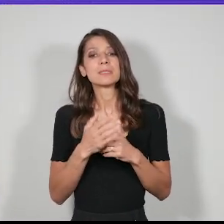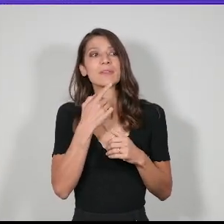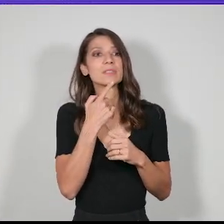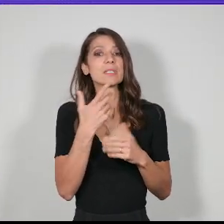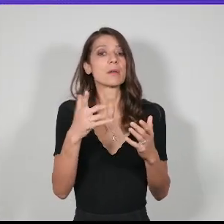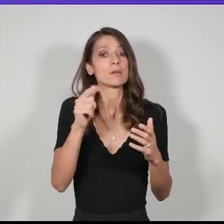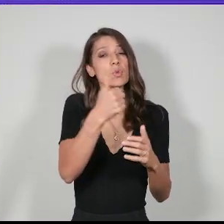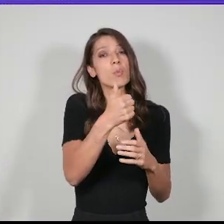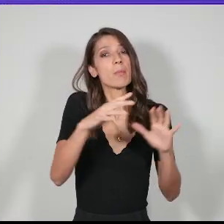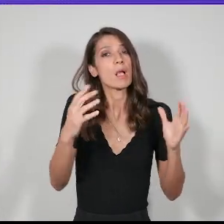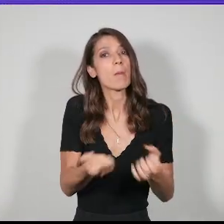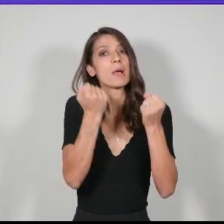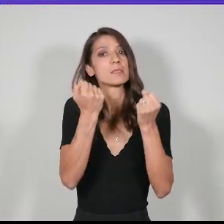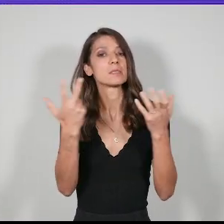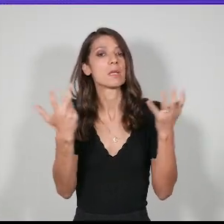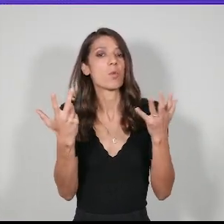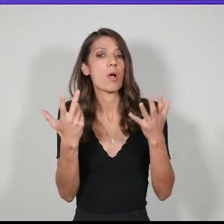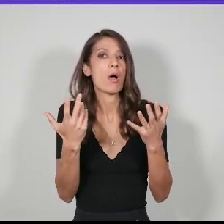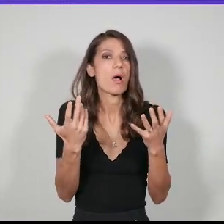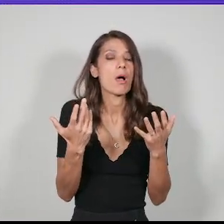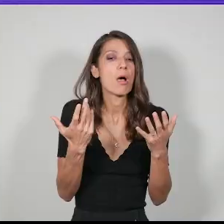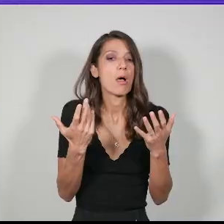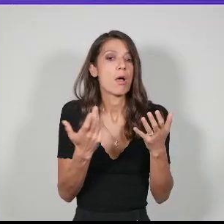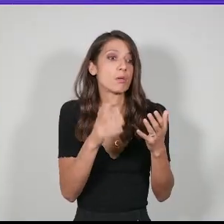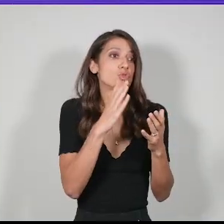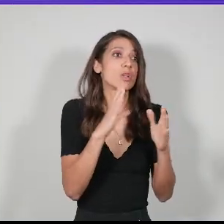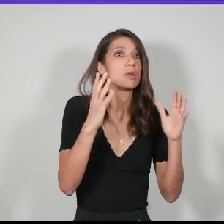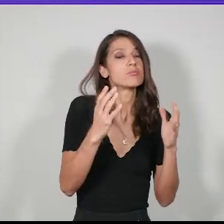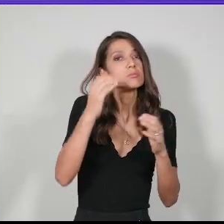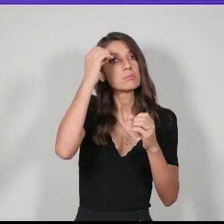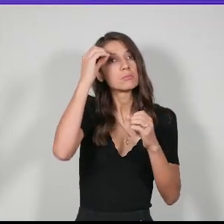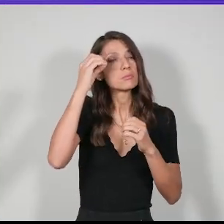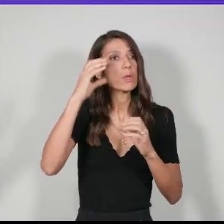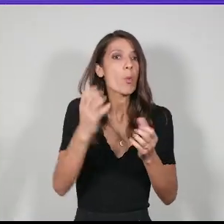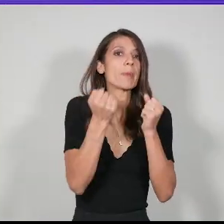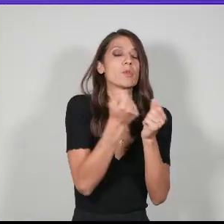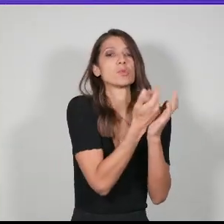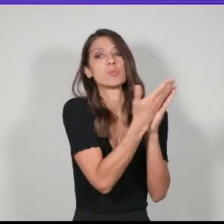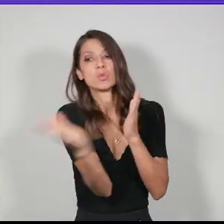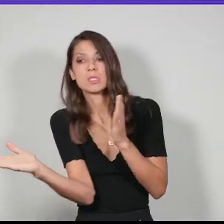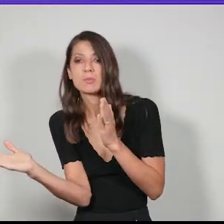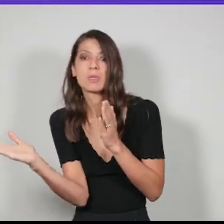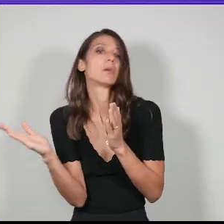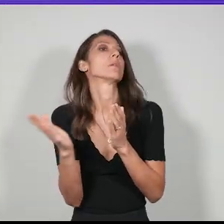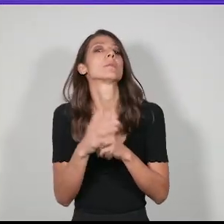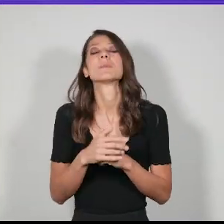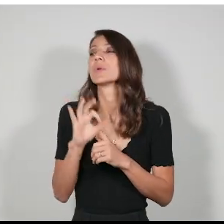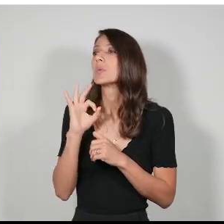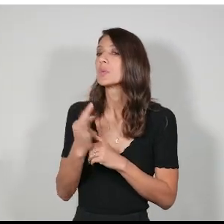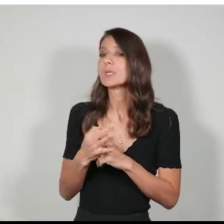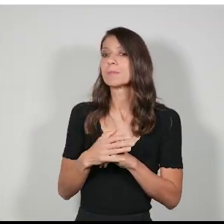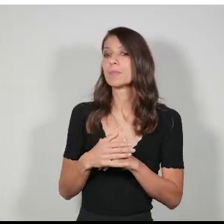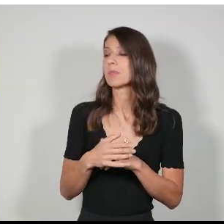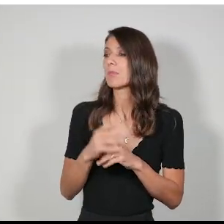sa capacité en fait à articuler les savoirs multiples et à fluidifier les relations entre les acteurs. D'un mot, par rapport aux